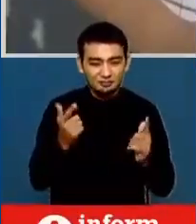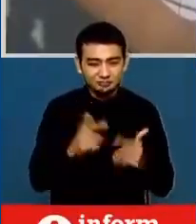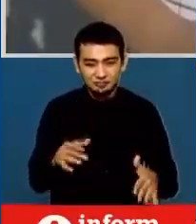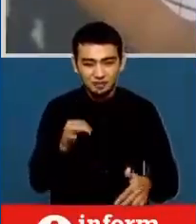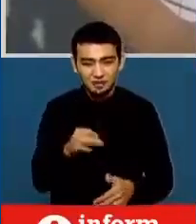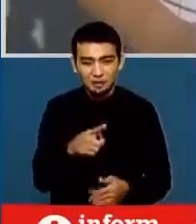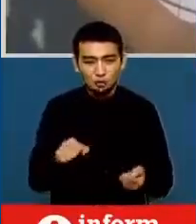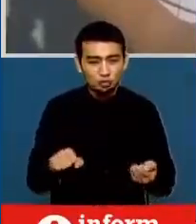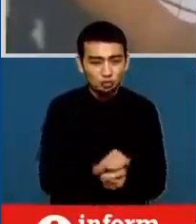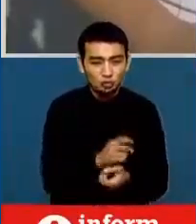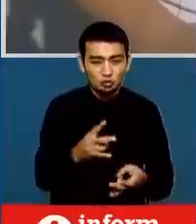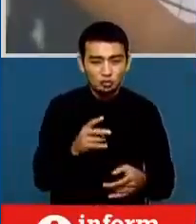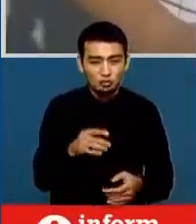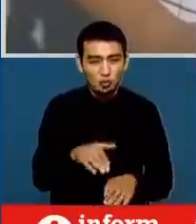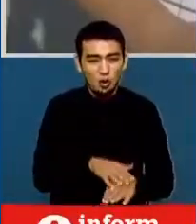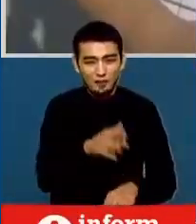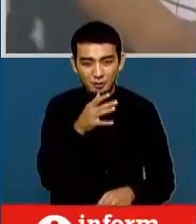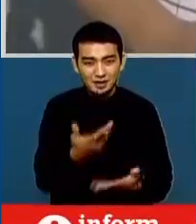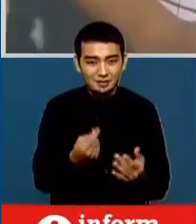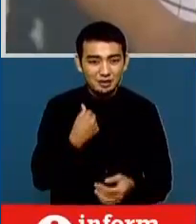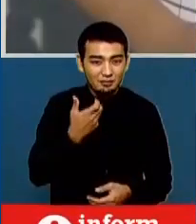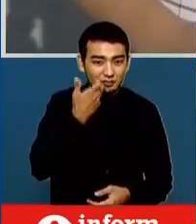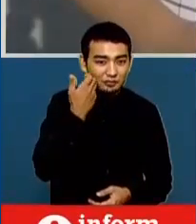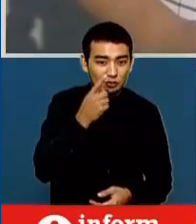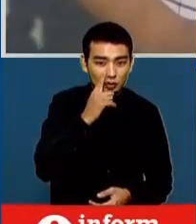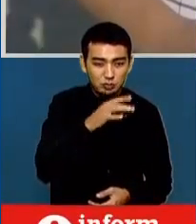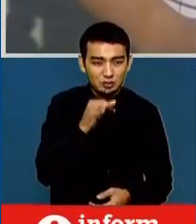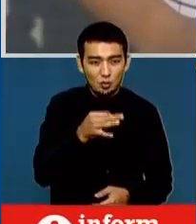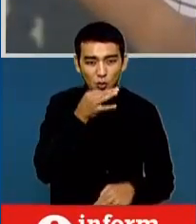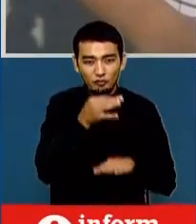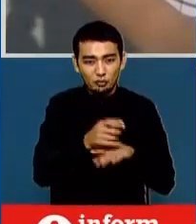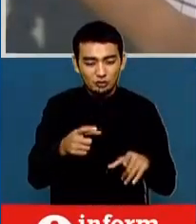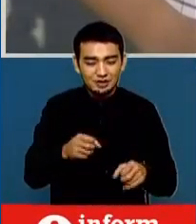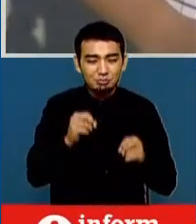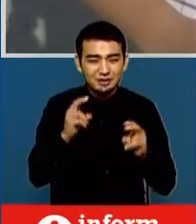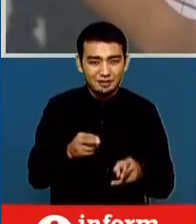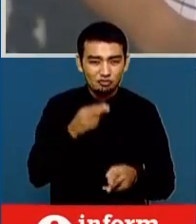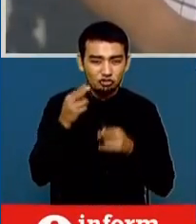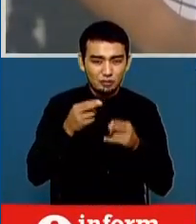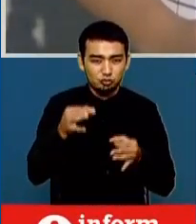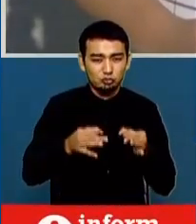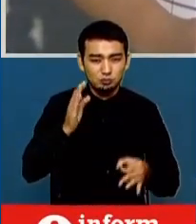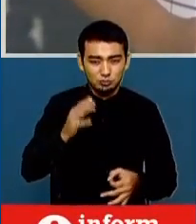кетеді. Сондықтан биыл шығынымыз ақталмаса, жауаптылардың үстінен құзырлы органдарға арыз жазамыз